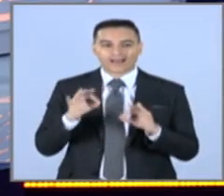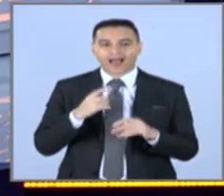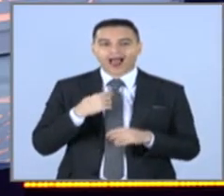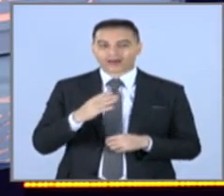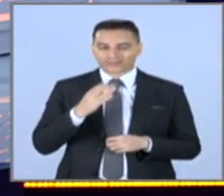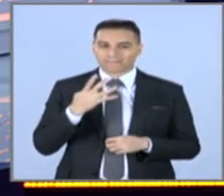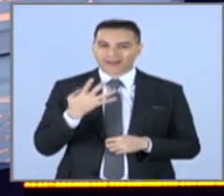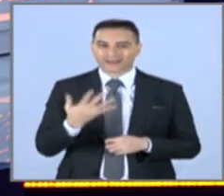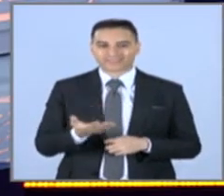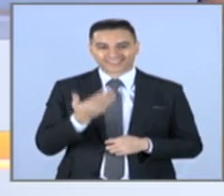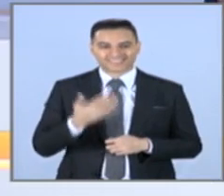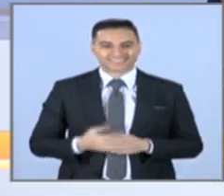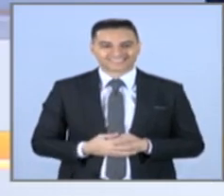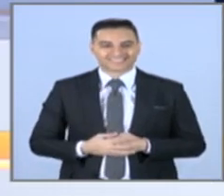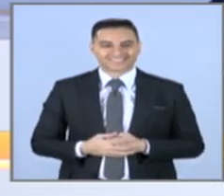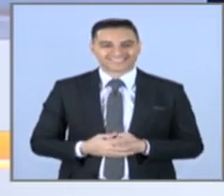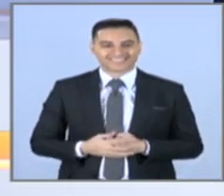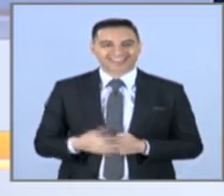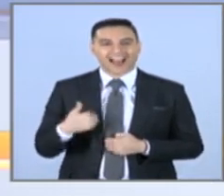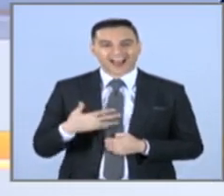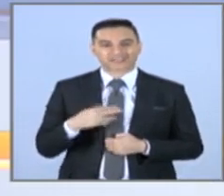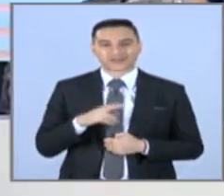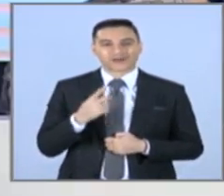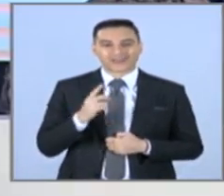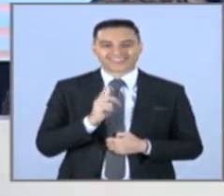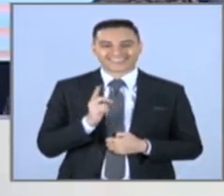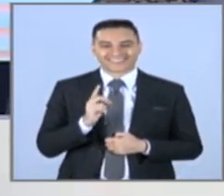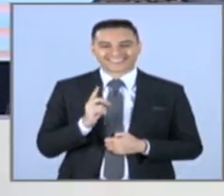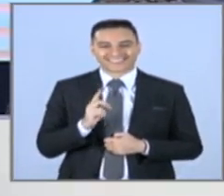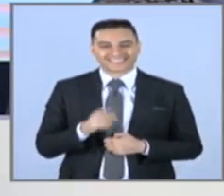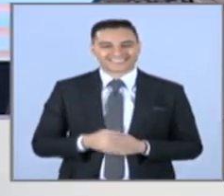على 4-5. أنا نفسي بواحد جدا. لا لا لا عدا.